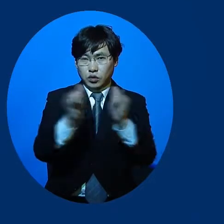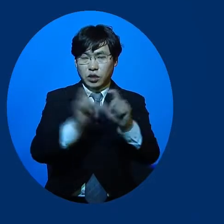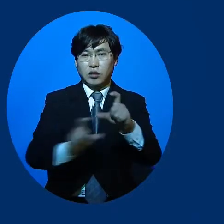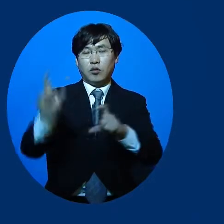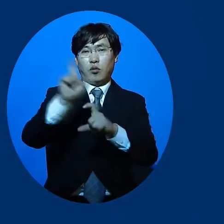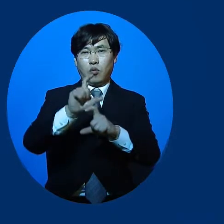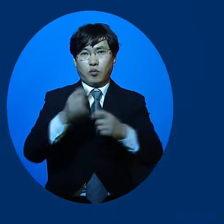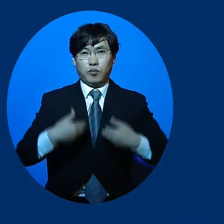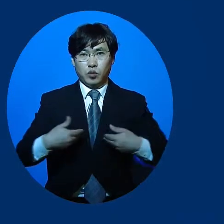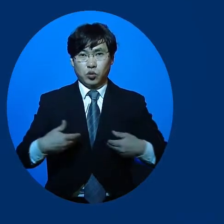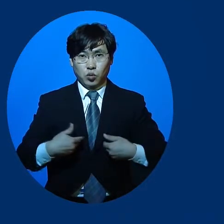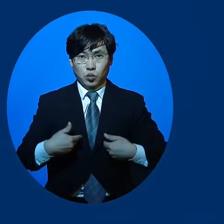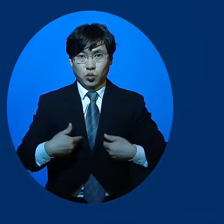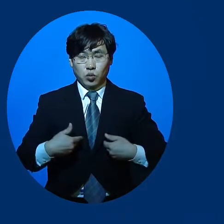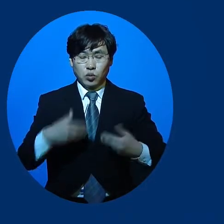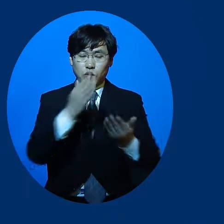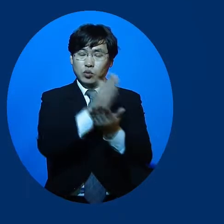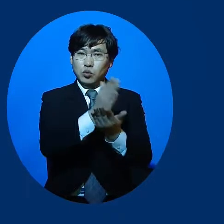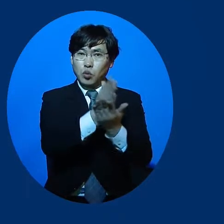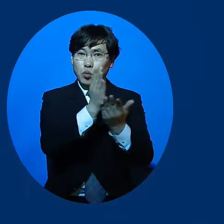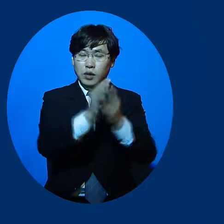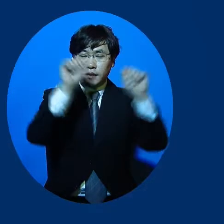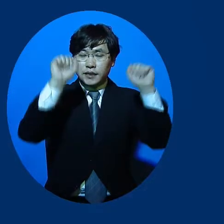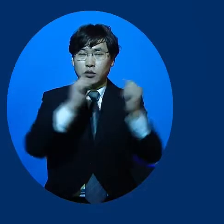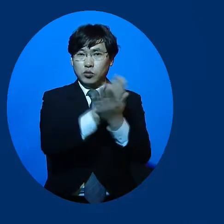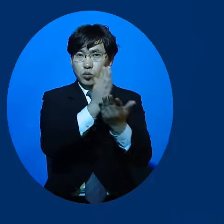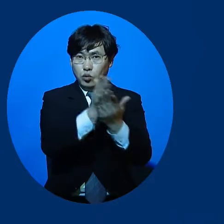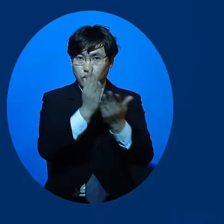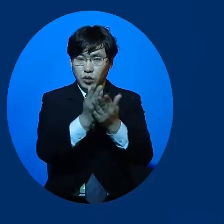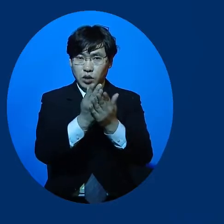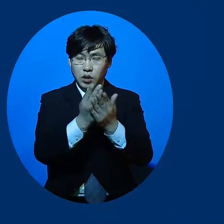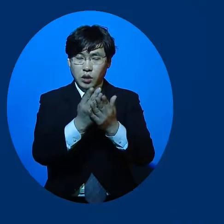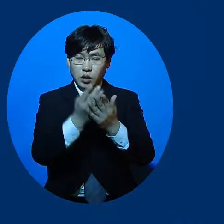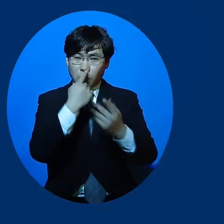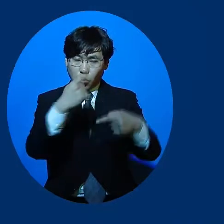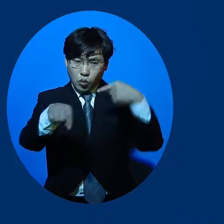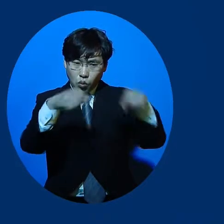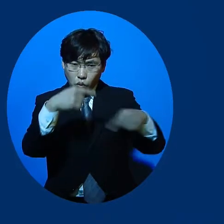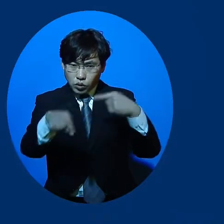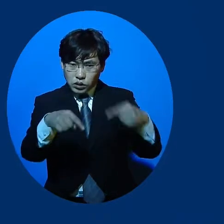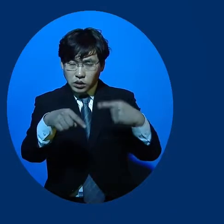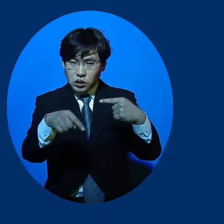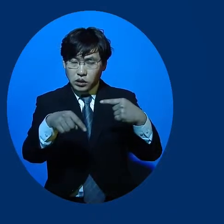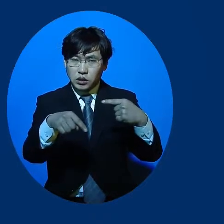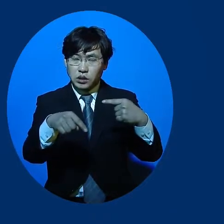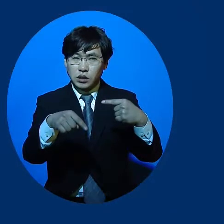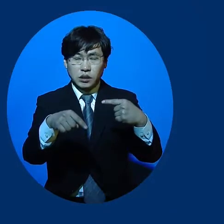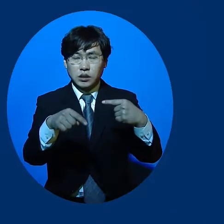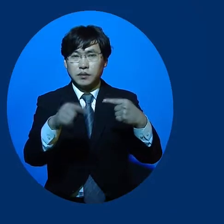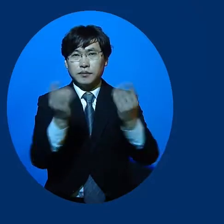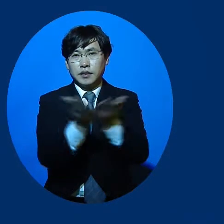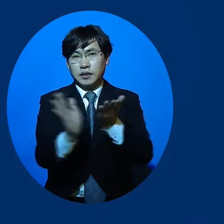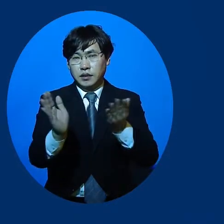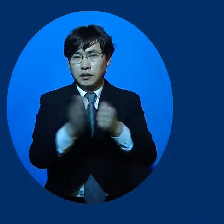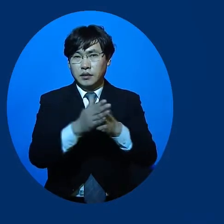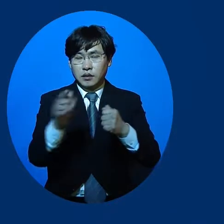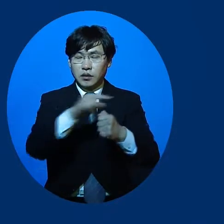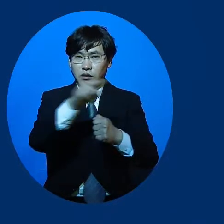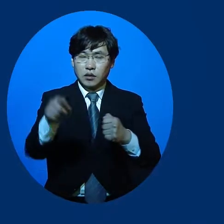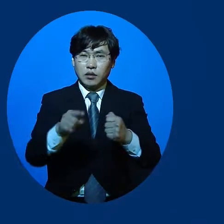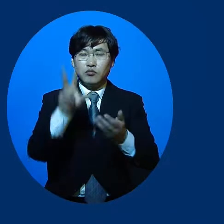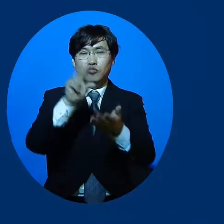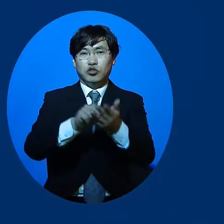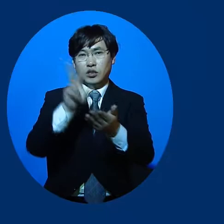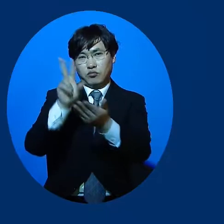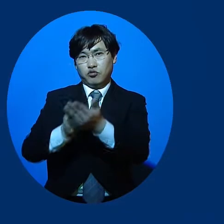지도자가 필요하며 종목별 전문적인 코칭 시스템의 부재로 인한 그 많은 문제점들이